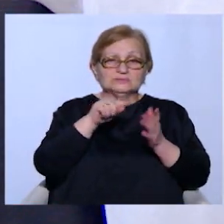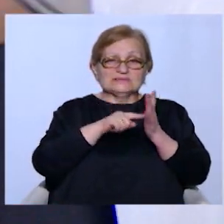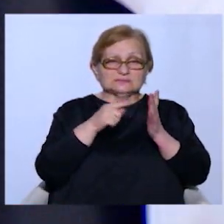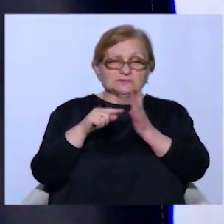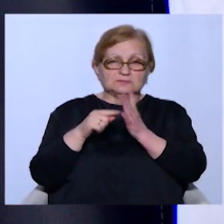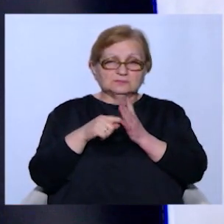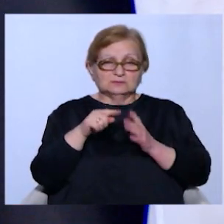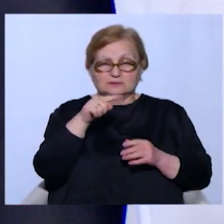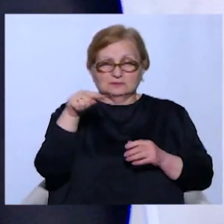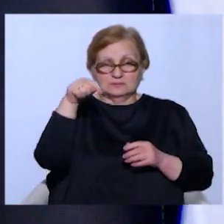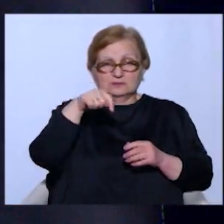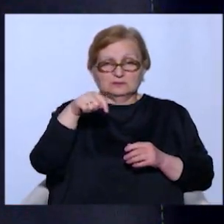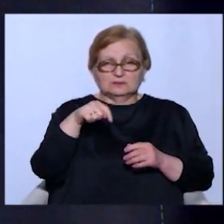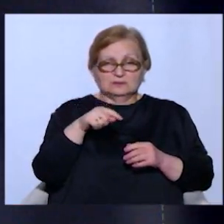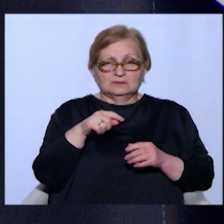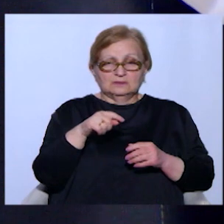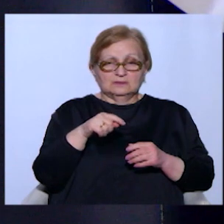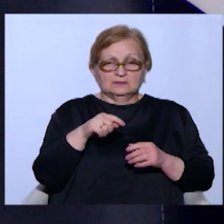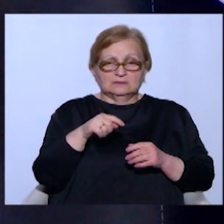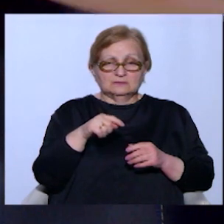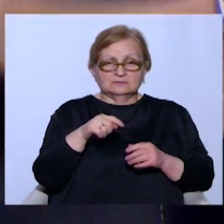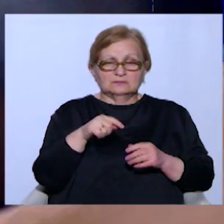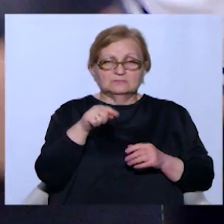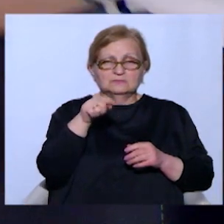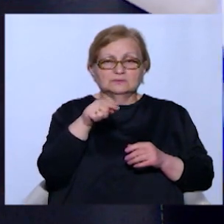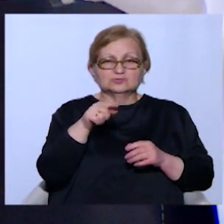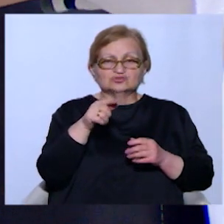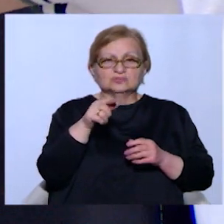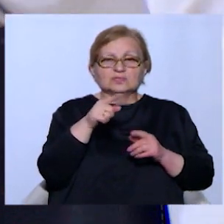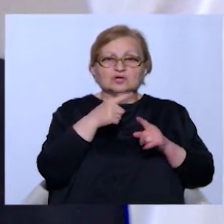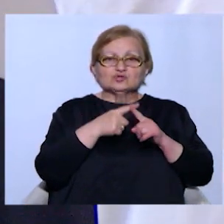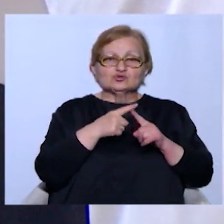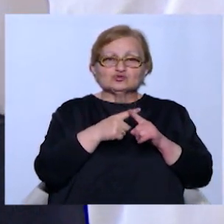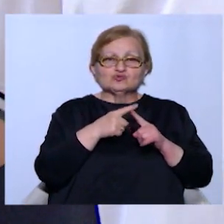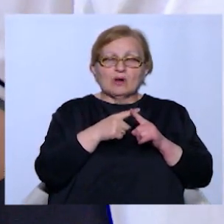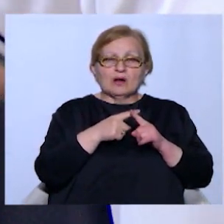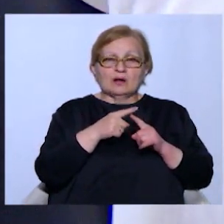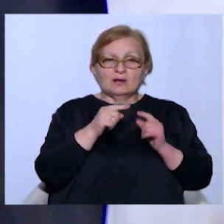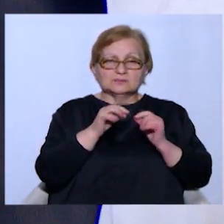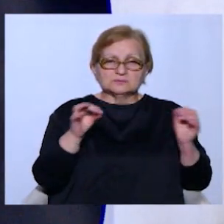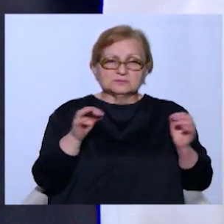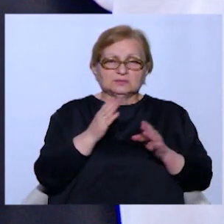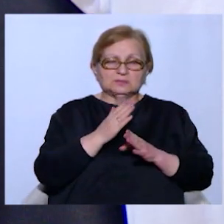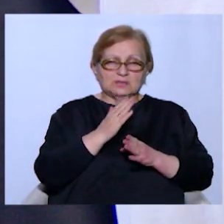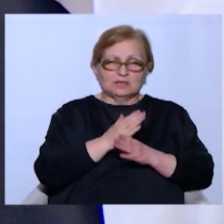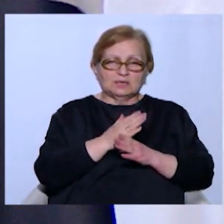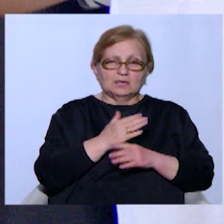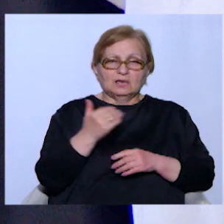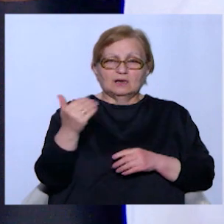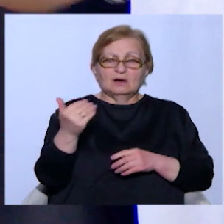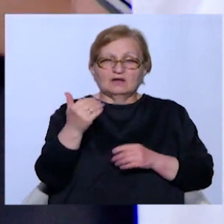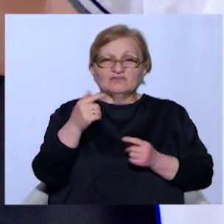წერტილებით შექმნილი სამკუთხედი ეს წარმოადგენს სამკუთხედს, რომელიც შედგება შუა ხაზიდან. შუა ხაზი არის შესაბამისი